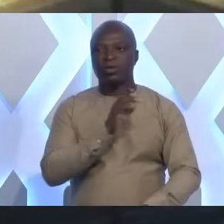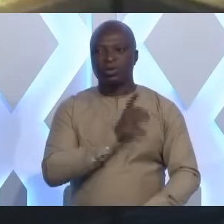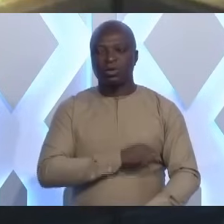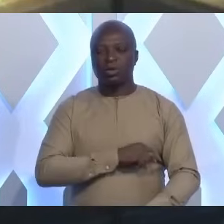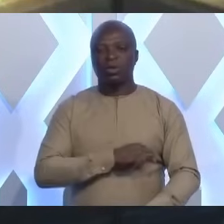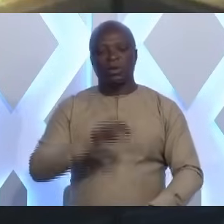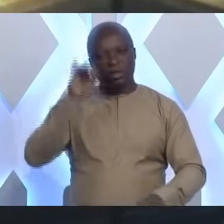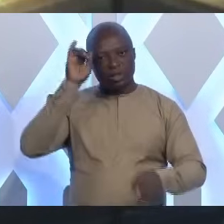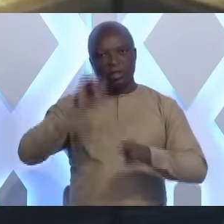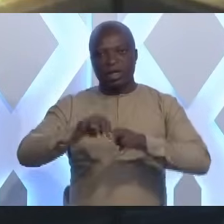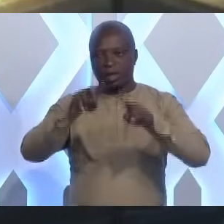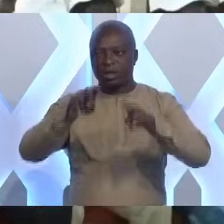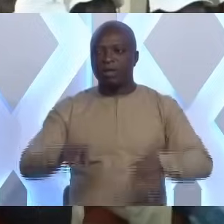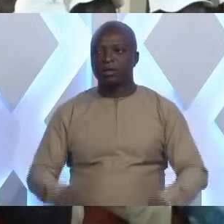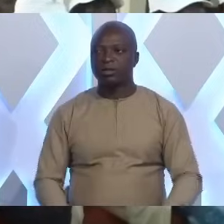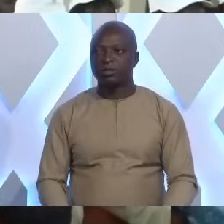Sandra Ziagbe.